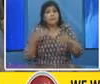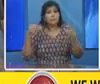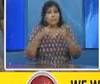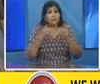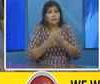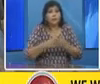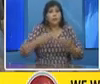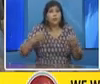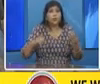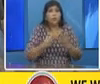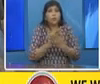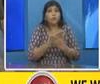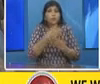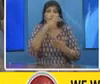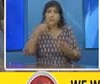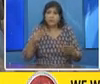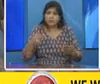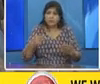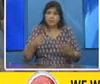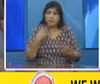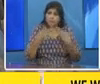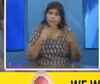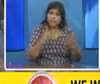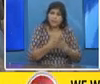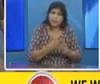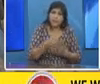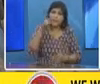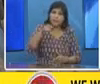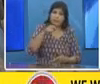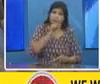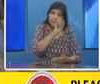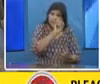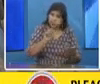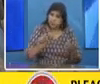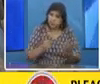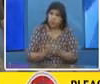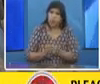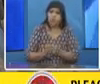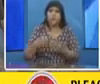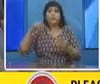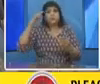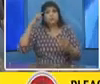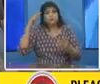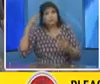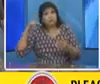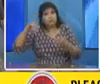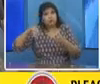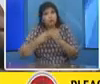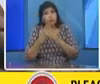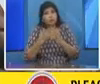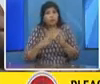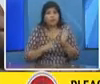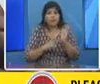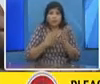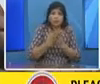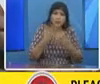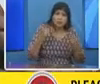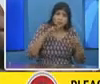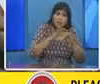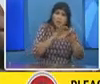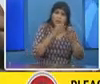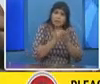नए विषयों पर बात होगी। आप अपने संदेश अपने इनोवेटिव आइडियाज मुझे जरूर